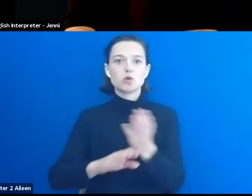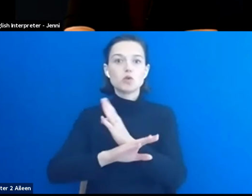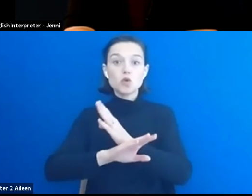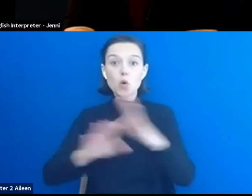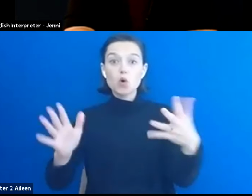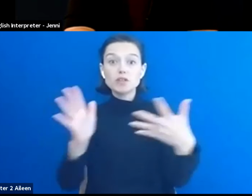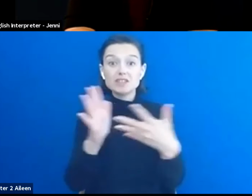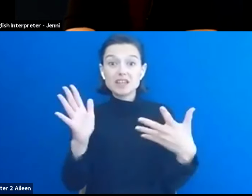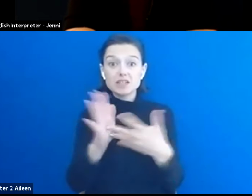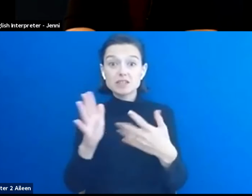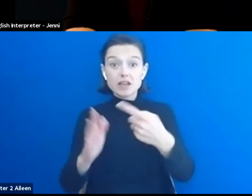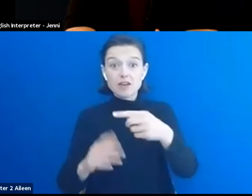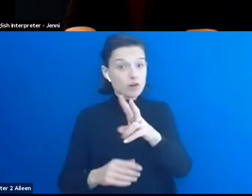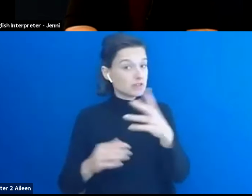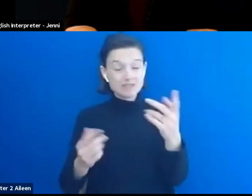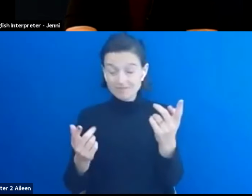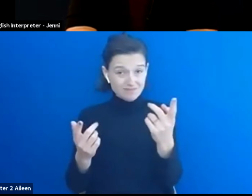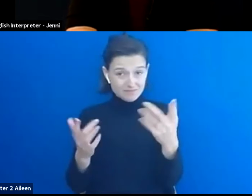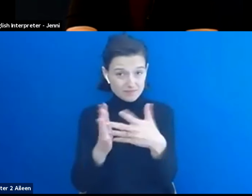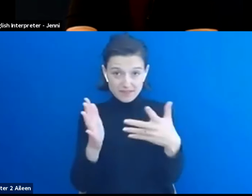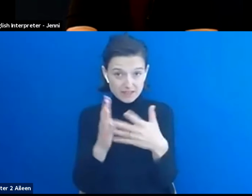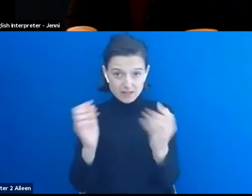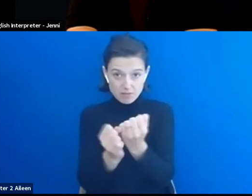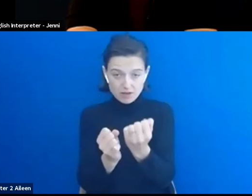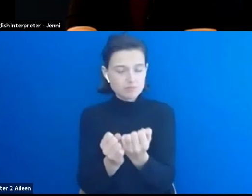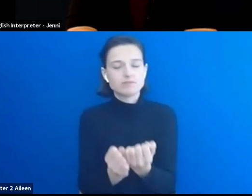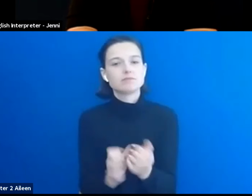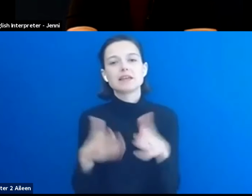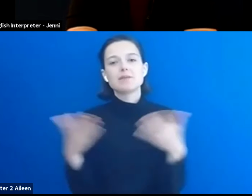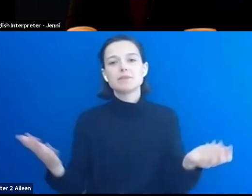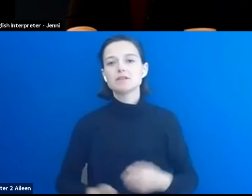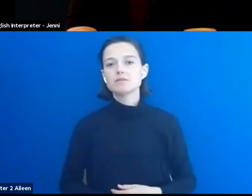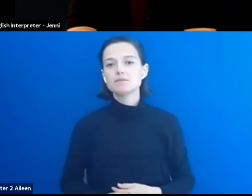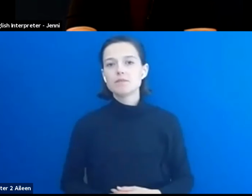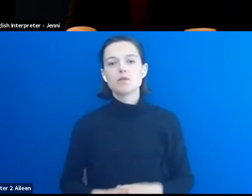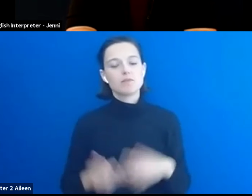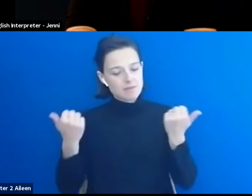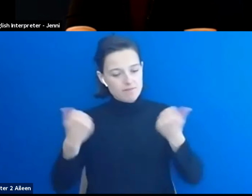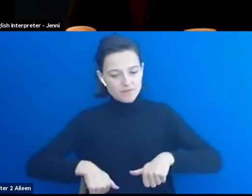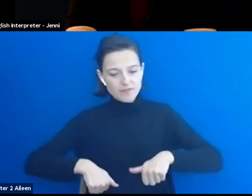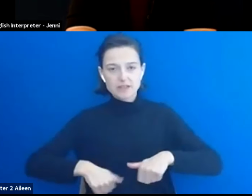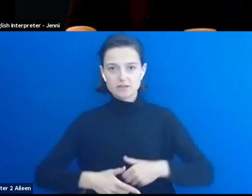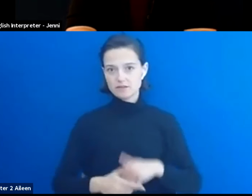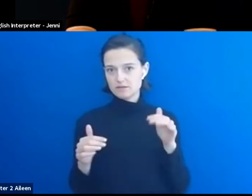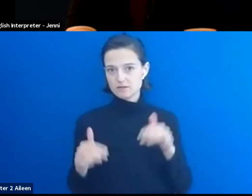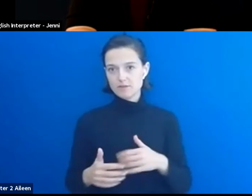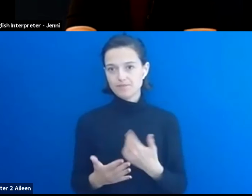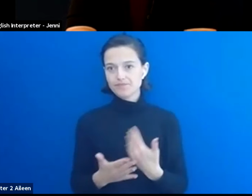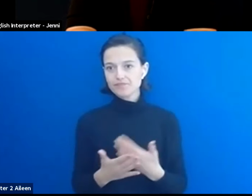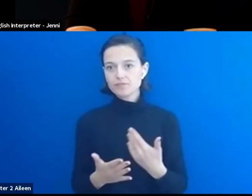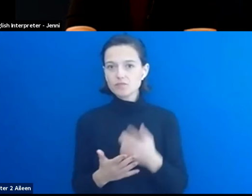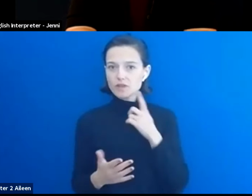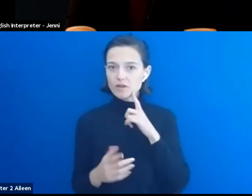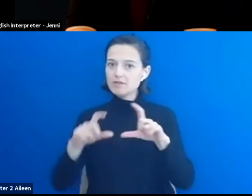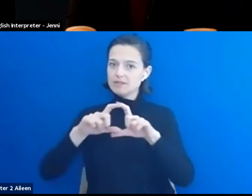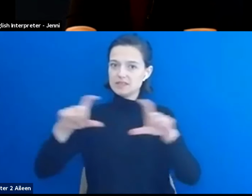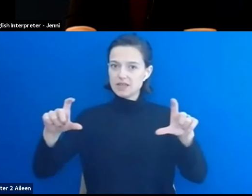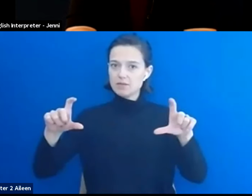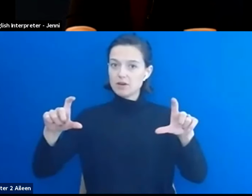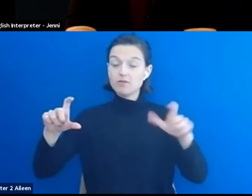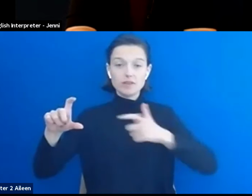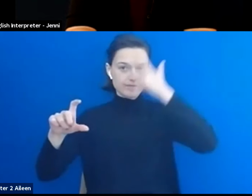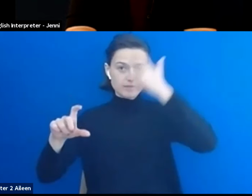haben. Und das ist natürlich, macht das Ganze für jemanden, der auch wirklich hinter dem Thema steht und der das ernst nimmt,